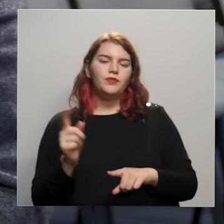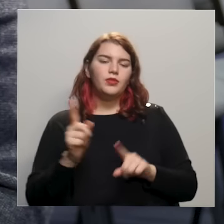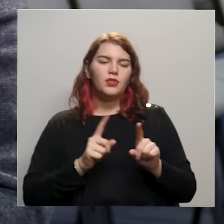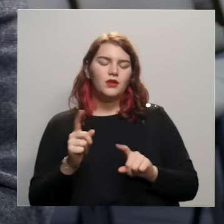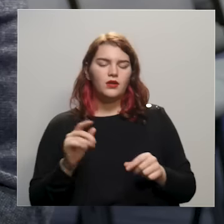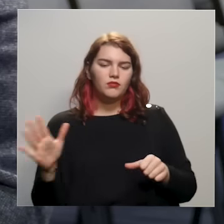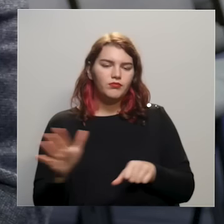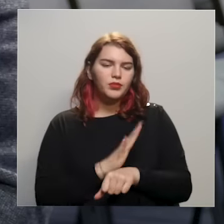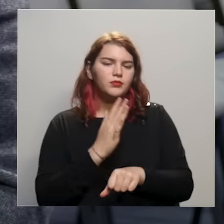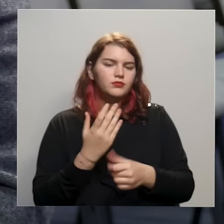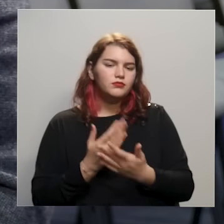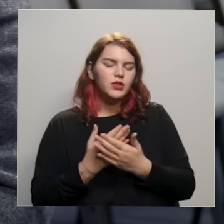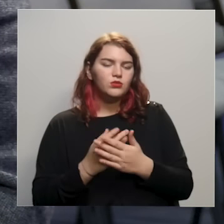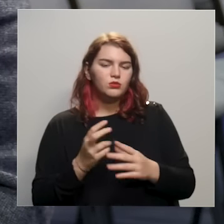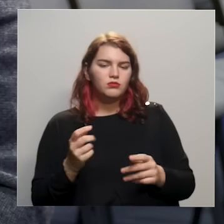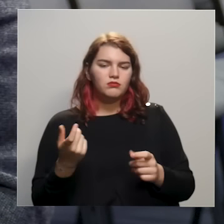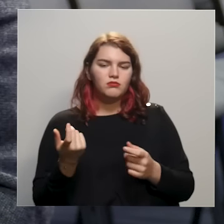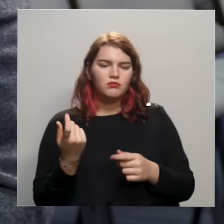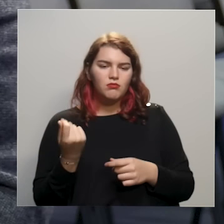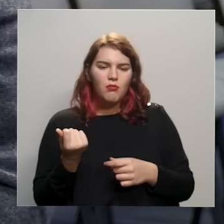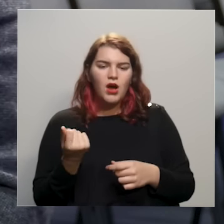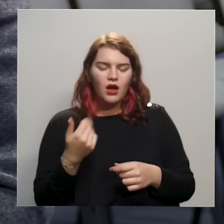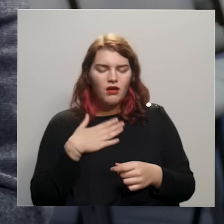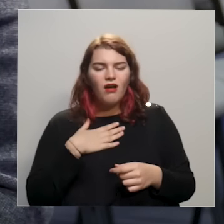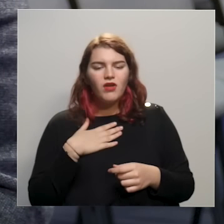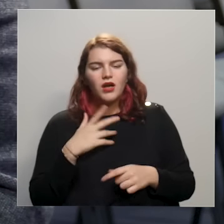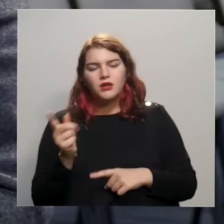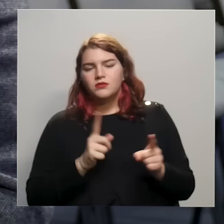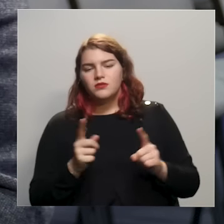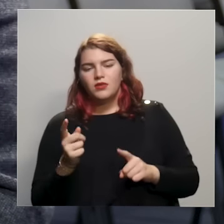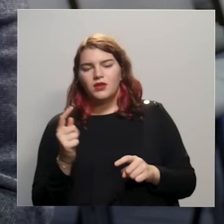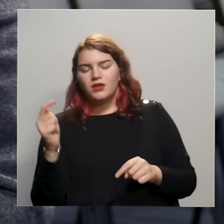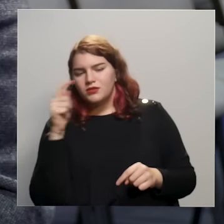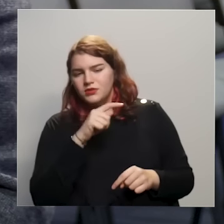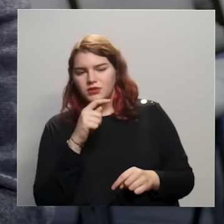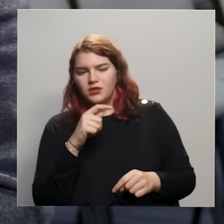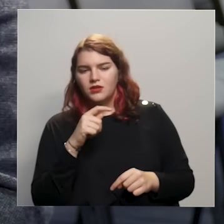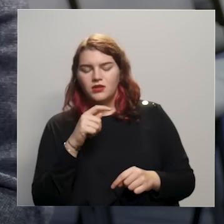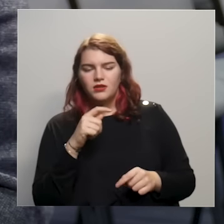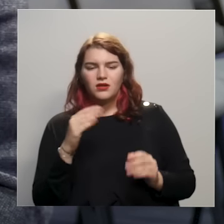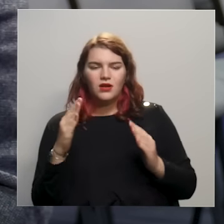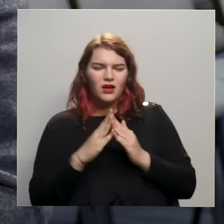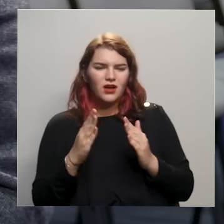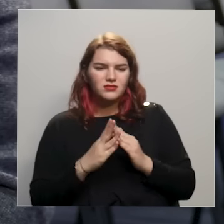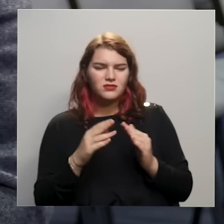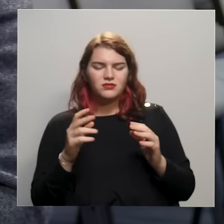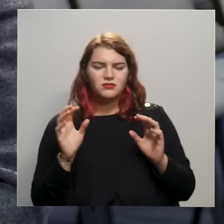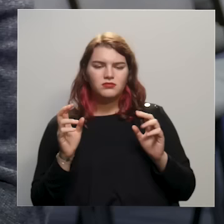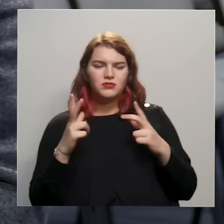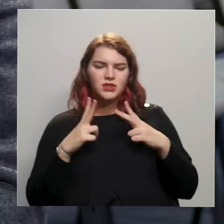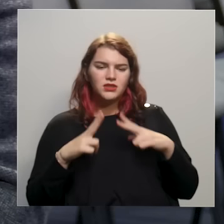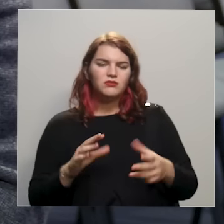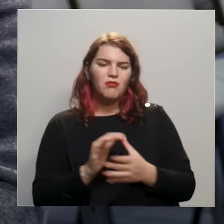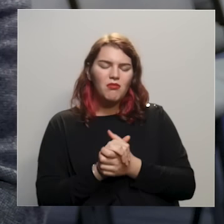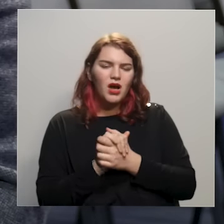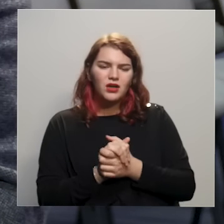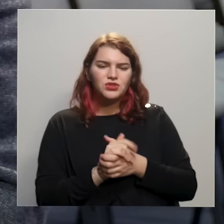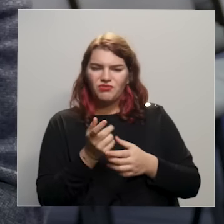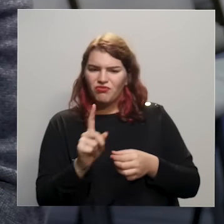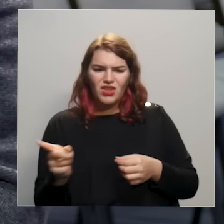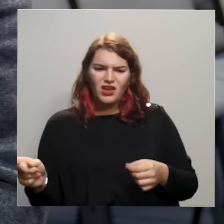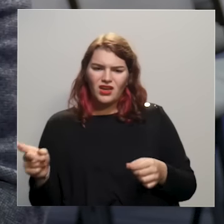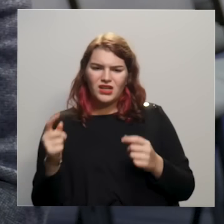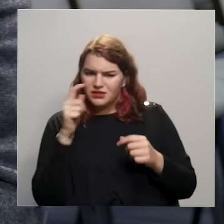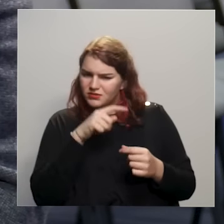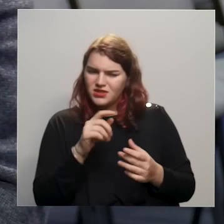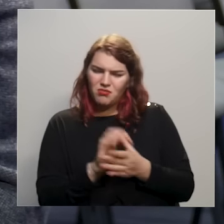împlinirea asta era. Dar, cum spuneam, ne lipsea acasă, liniștea. Erau la fiecare din familie. Nu, eu